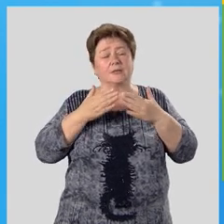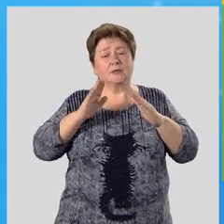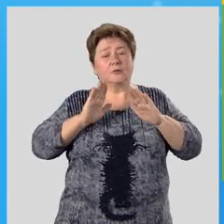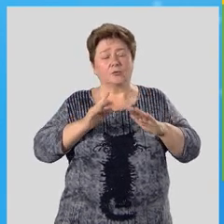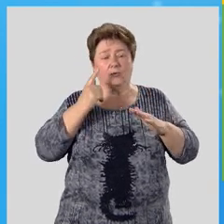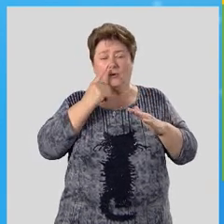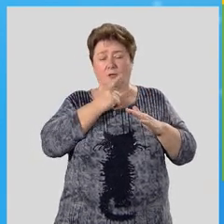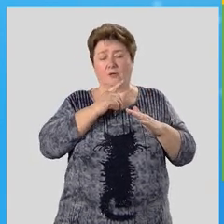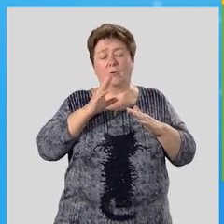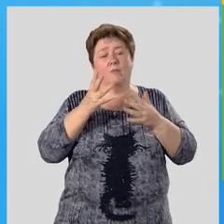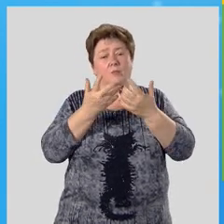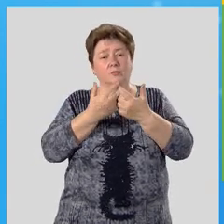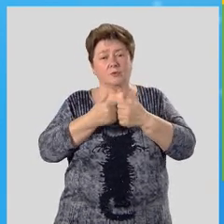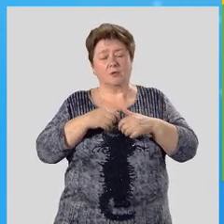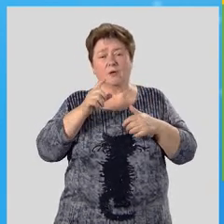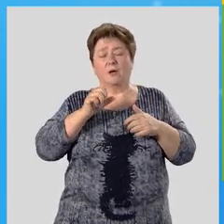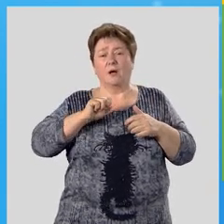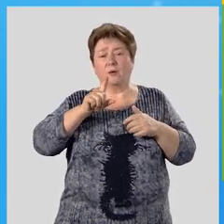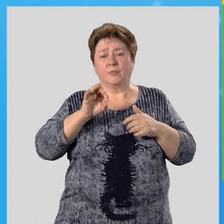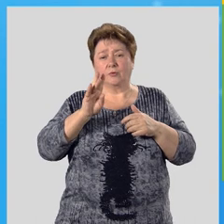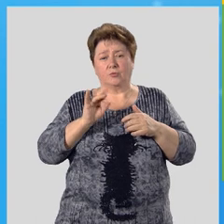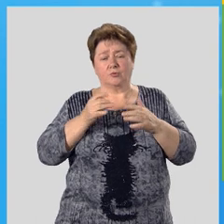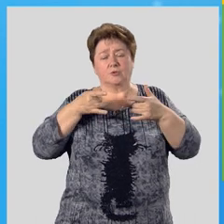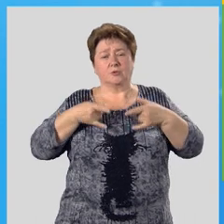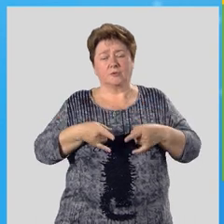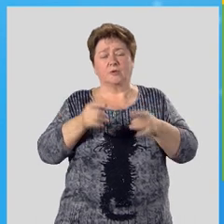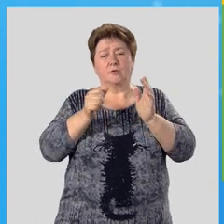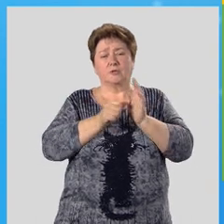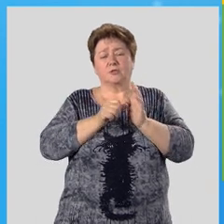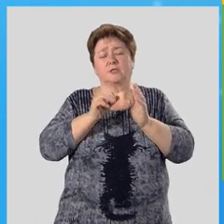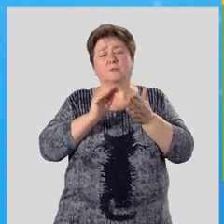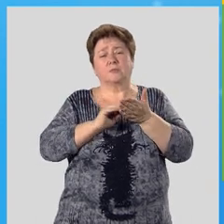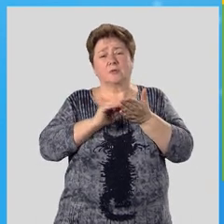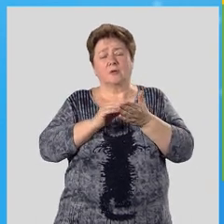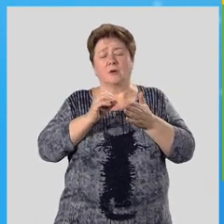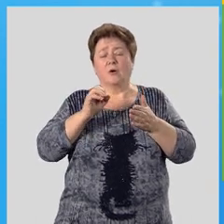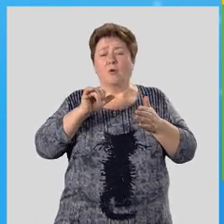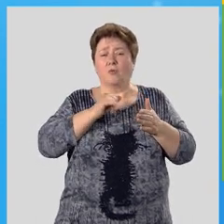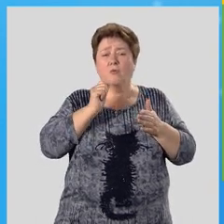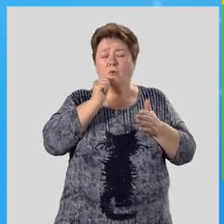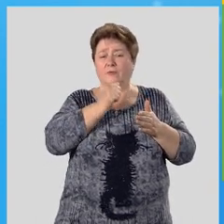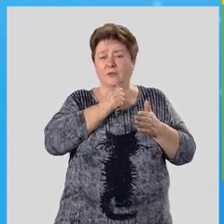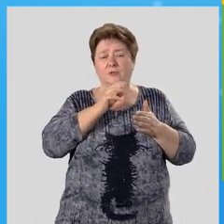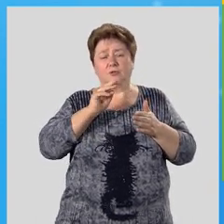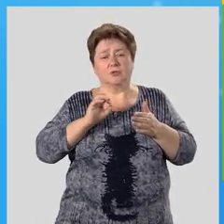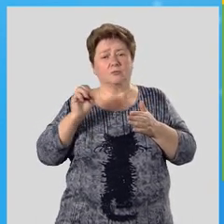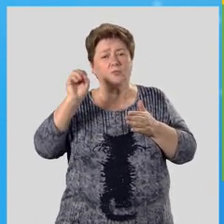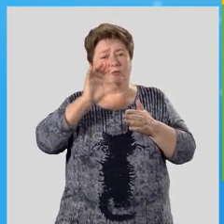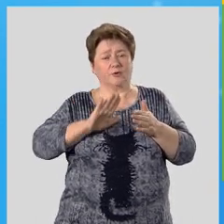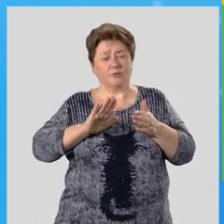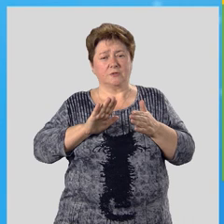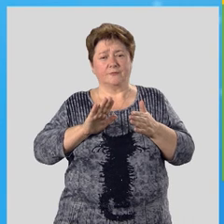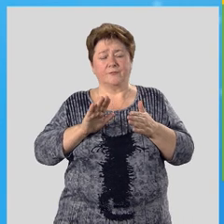глаз. По статистике, альбиносы рождаются в 6 раз чаще у африканцев, чем у